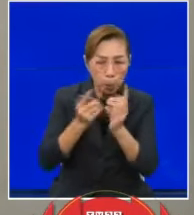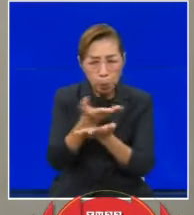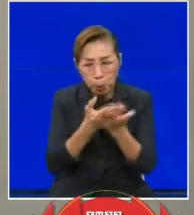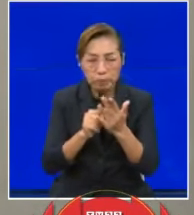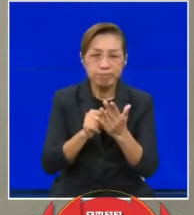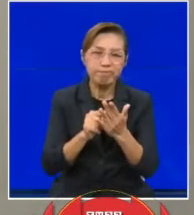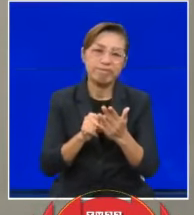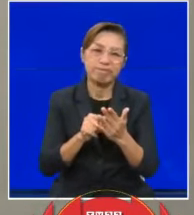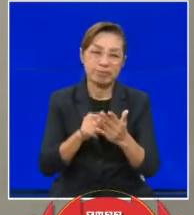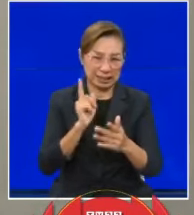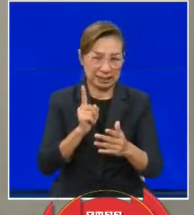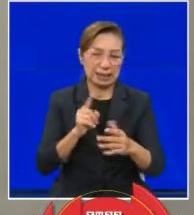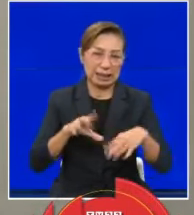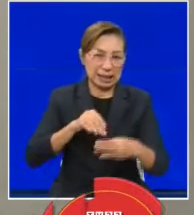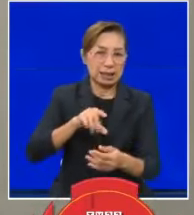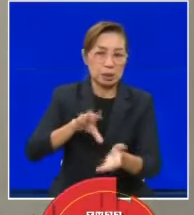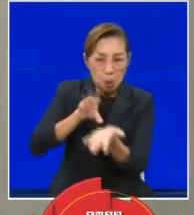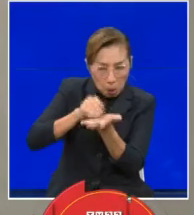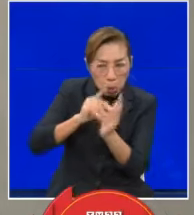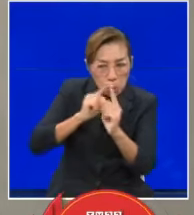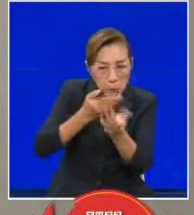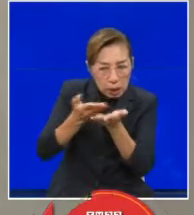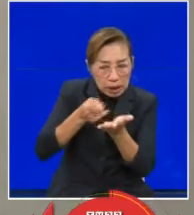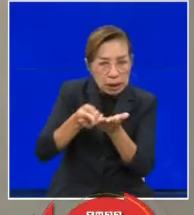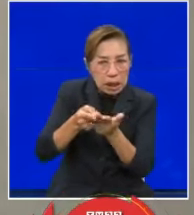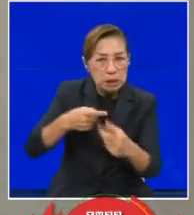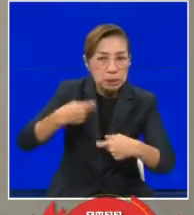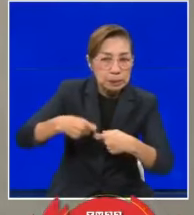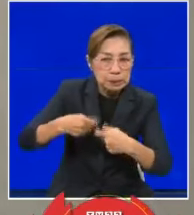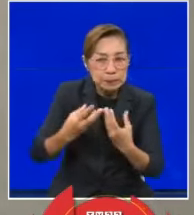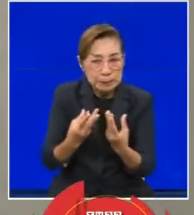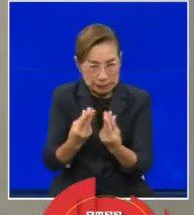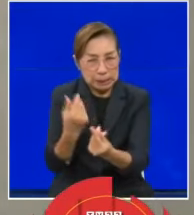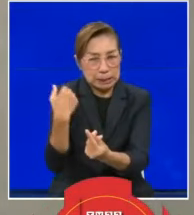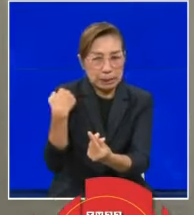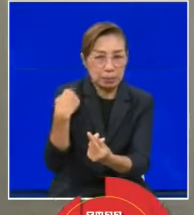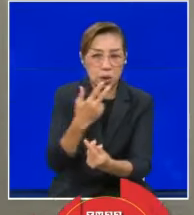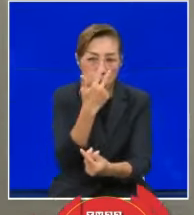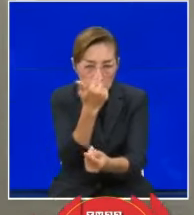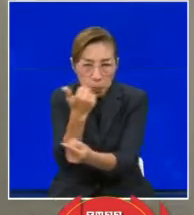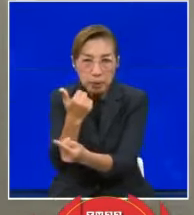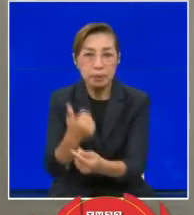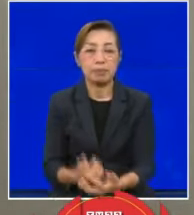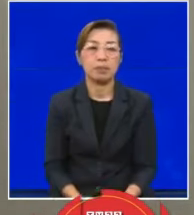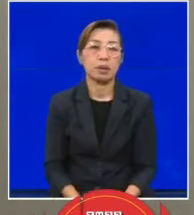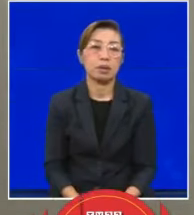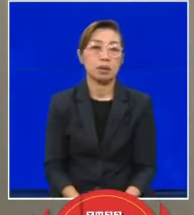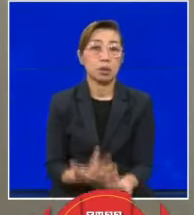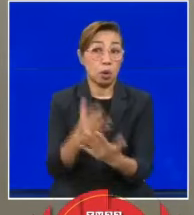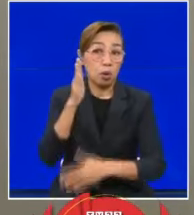ต้องยอมรับนะครับว่าเรื่องข้อมูลในการเจรจาเป็นข้อมูลที่ละเอียดอ่อนต้องคำนึงถึงหลายฝ่ายนะครับ ค่ะเดี๋ยวก็ต้อง